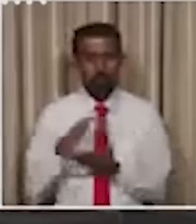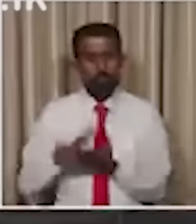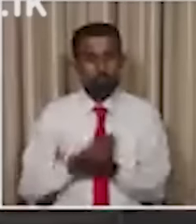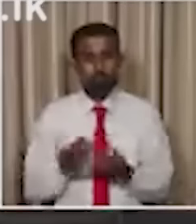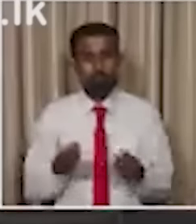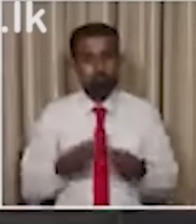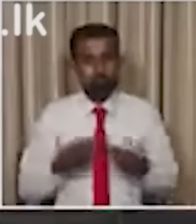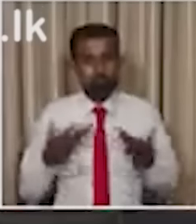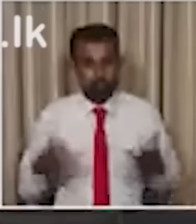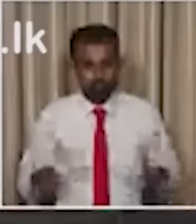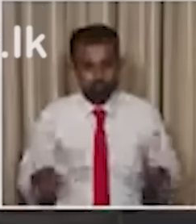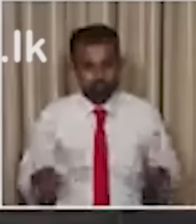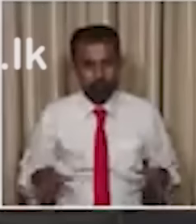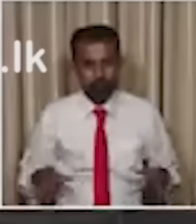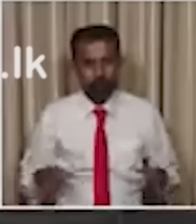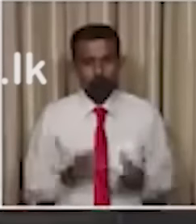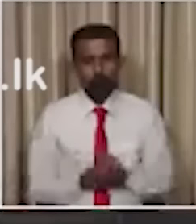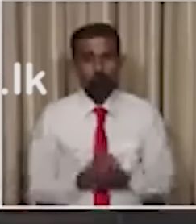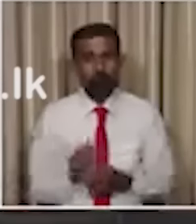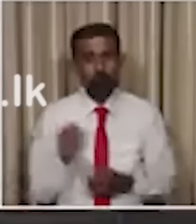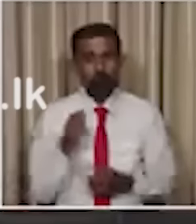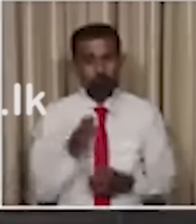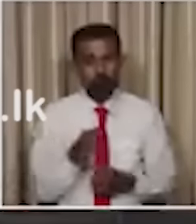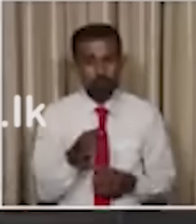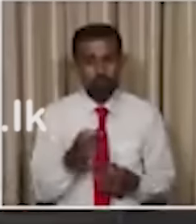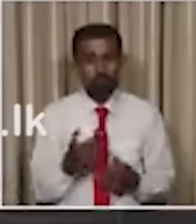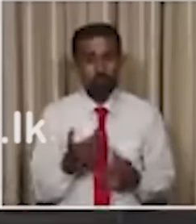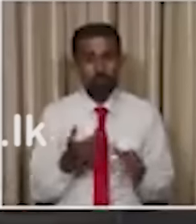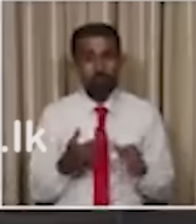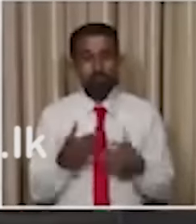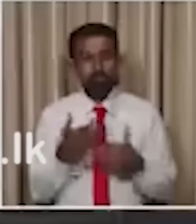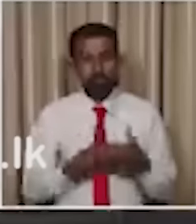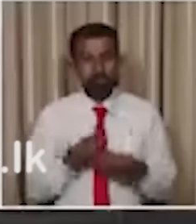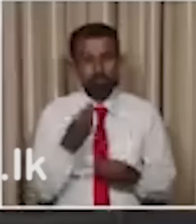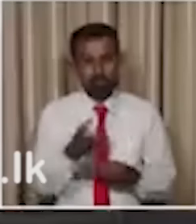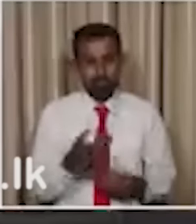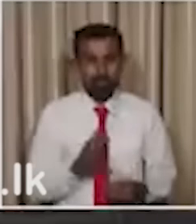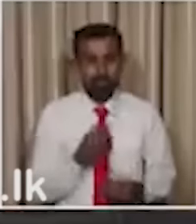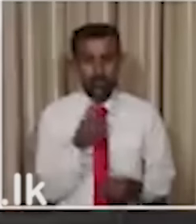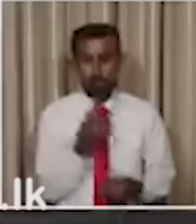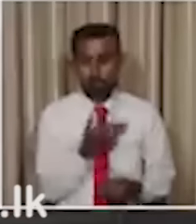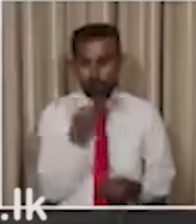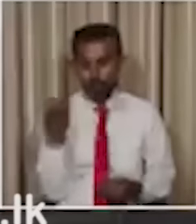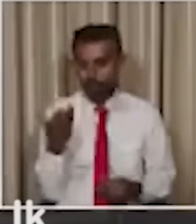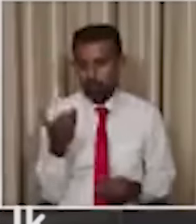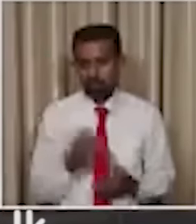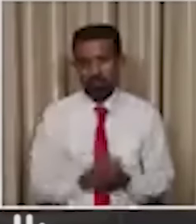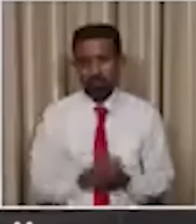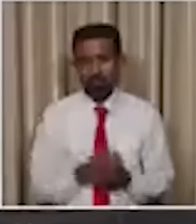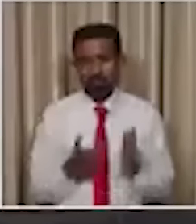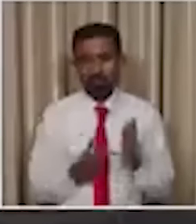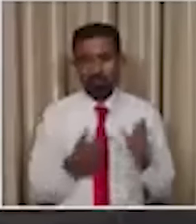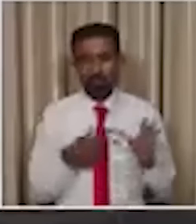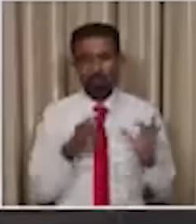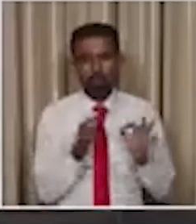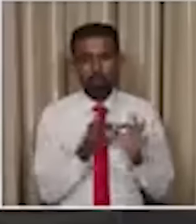to those authorities. පාස්කු ප්‍රහාරයට අදාළ කොළඹ ත්‍රිපුද්ගල මහාධිකරණ නඩු අංක